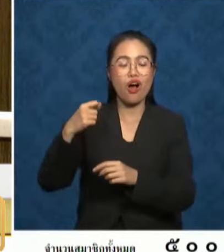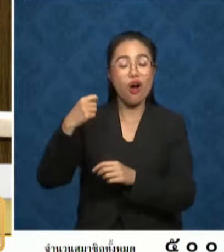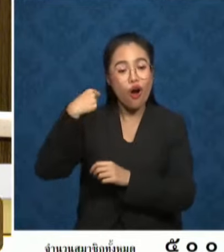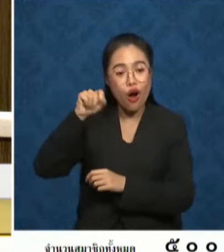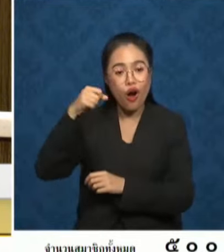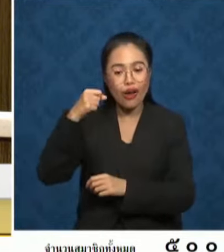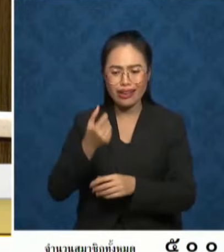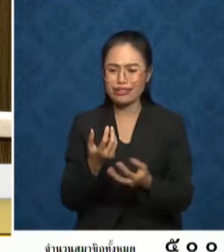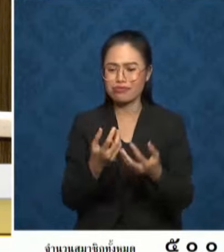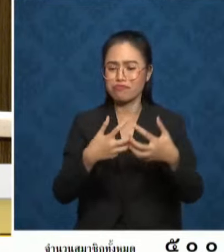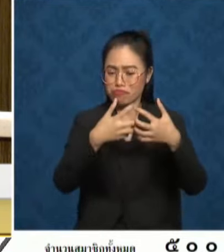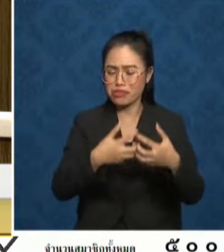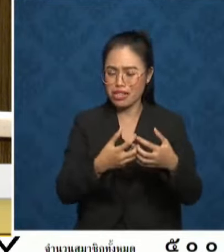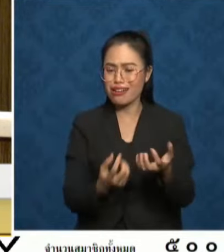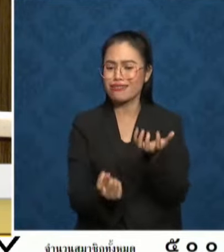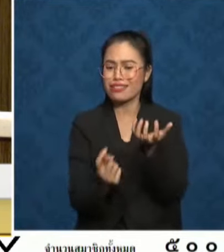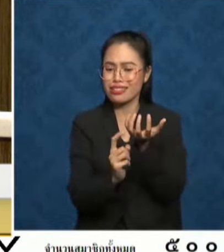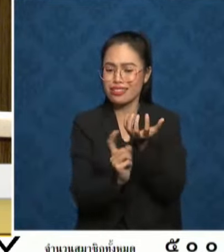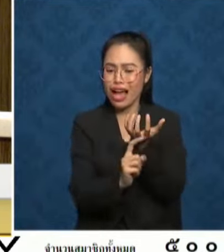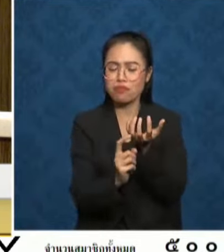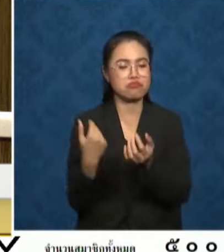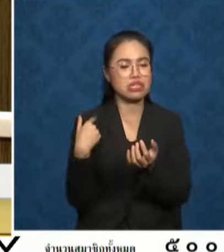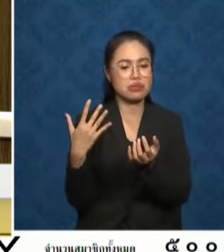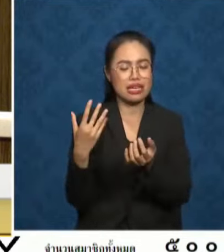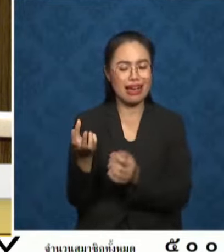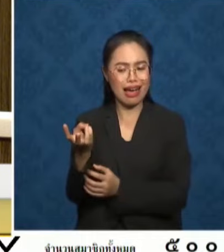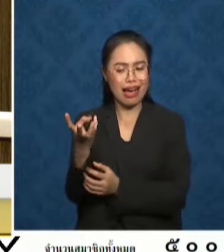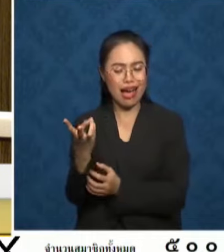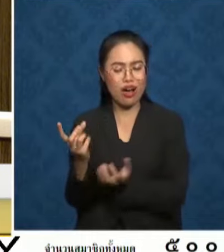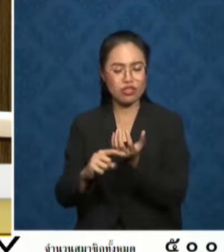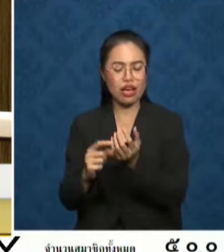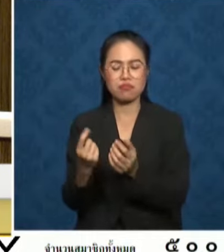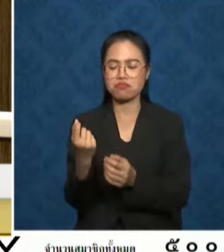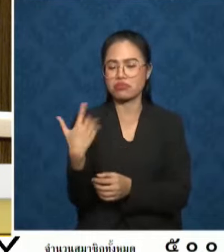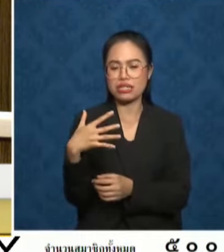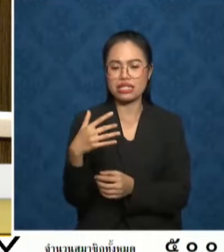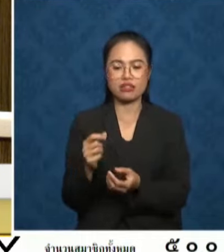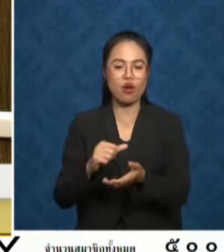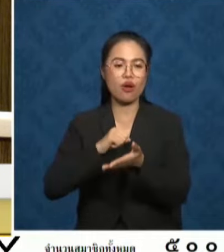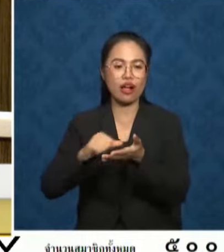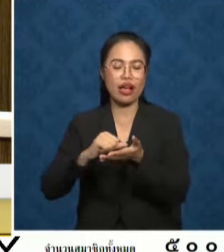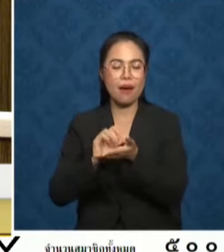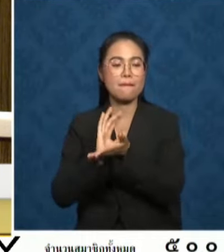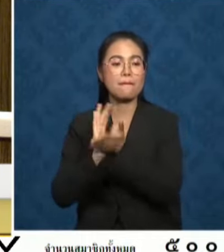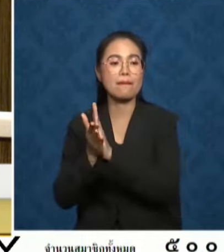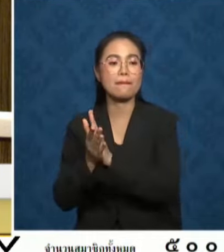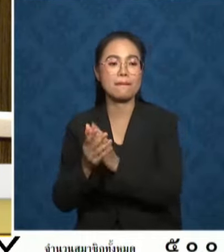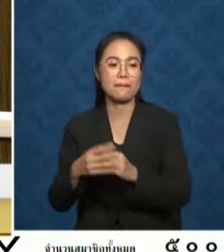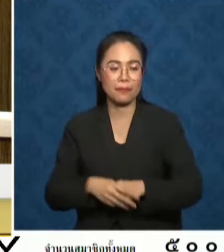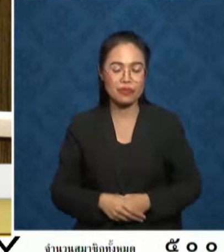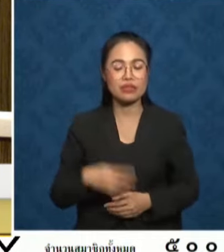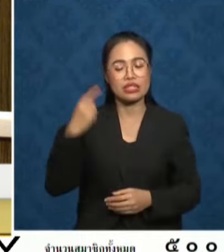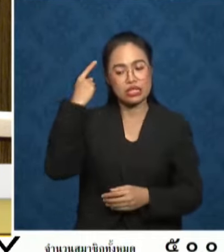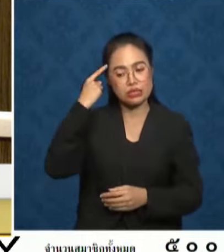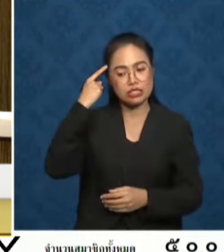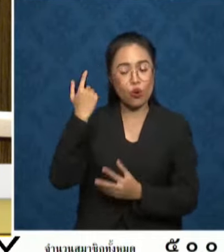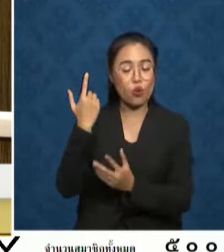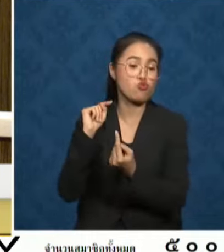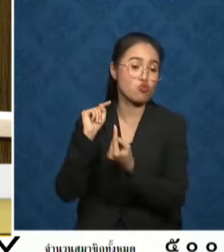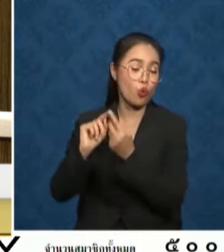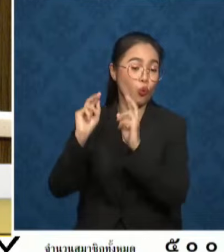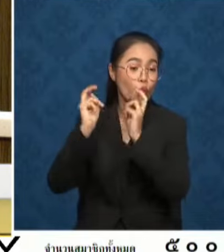นี้ไม่มีเครื่องชั่งนะครับขเปลือกไม่มีนะครับท่านก็ไปปรับกงเรื่องนี้ส่วนของวิมนั้นนะครับผมเห็นด้วยที่จะเพิ่ม